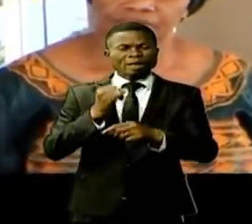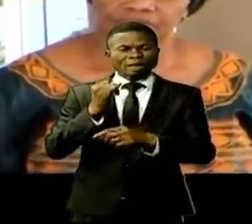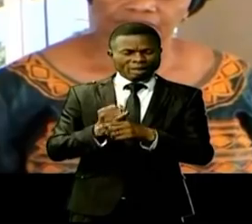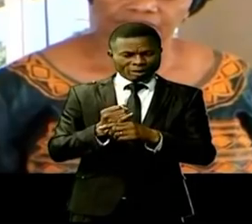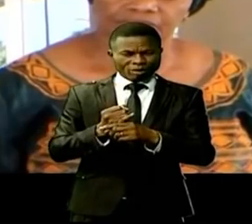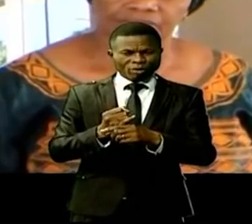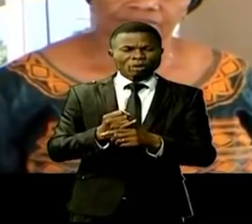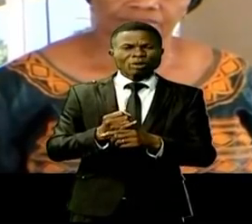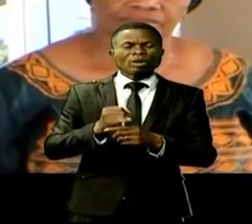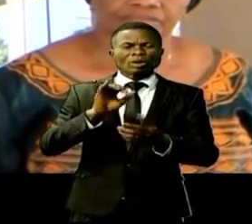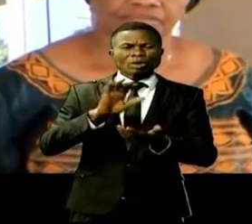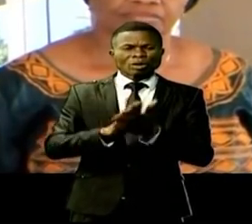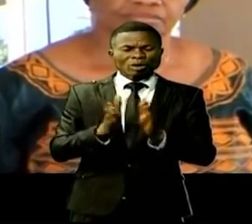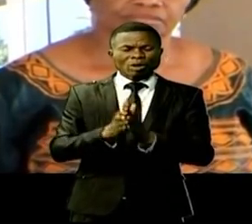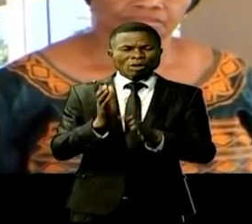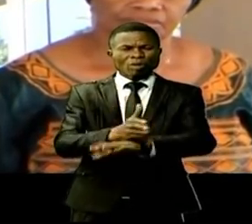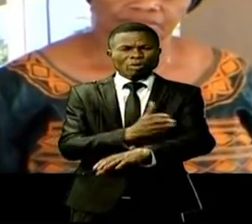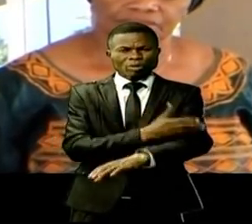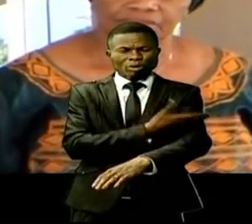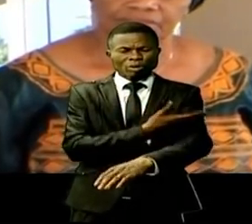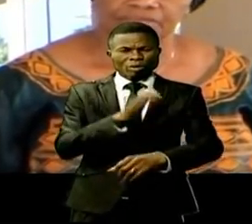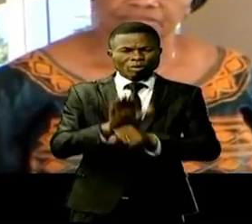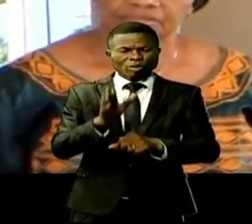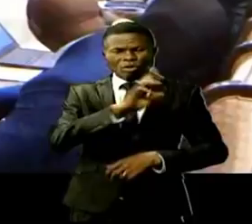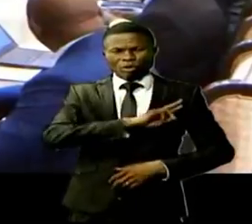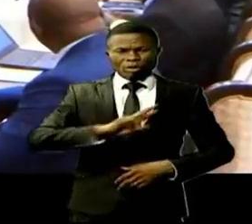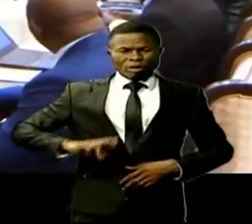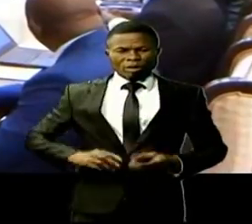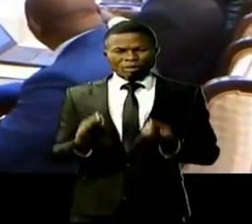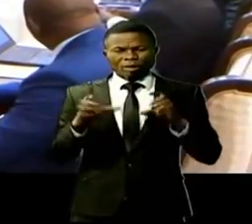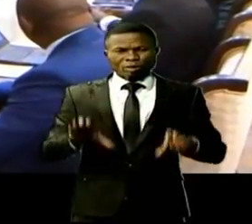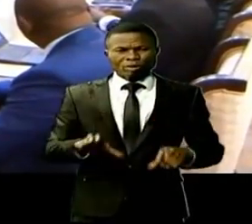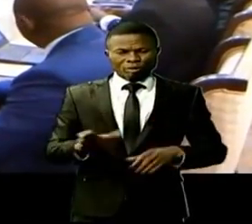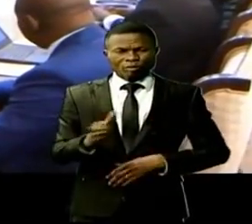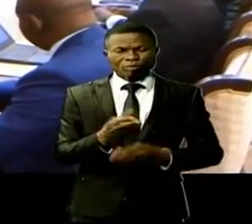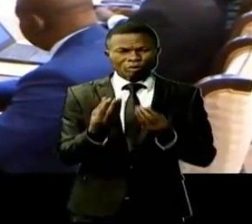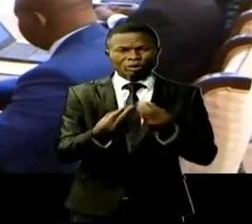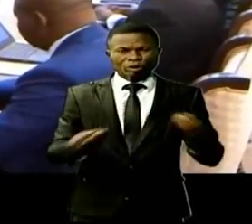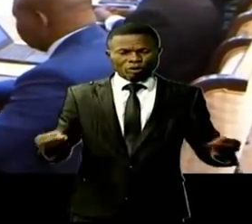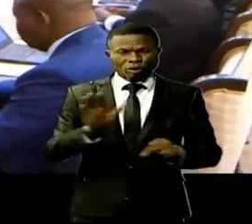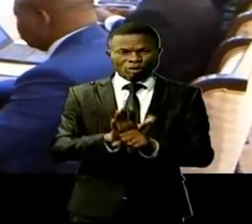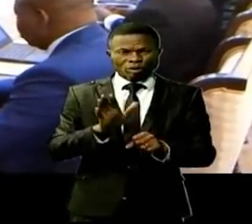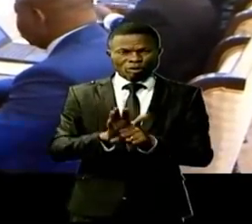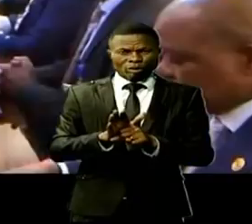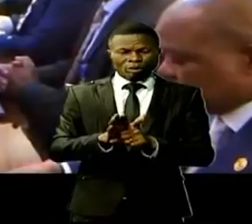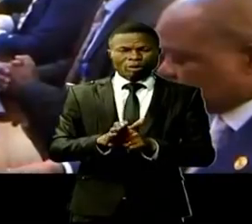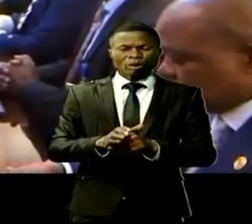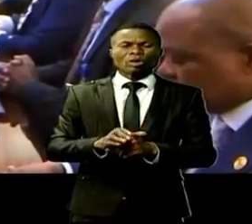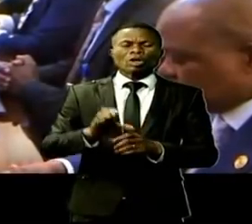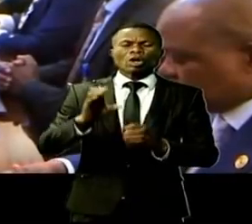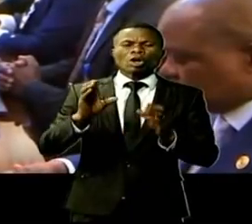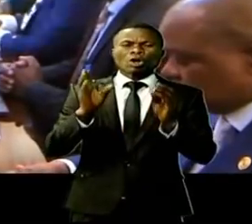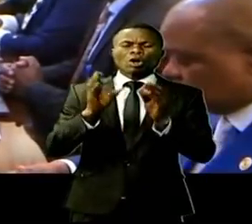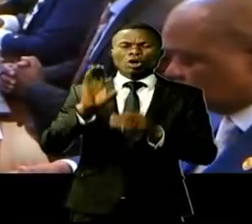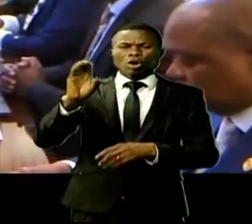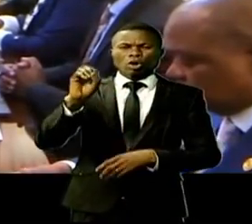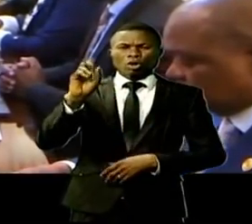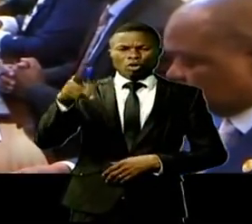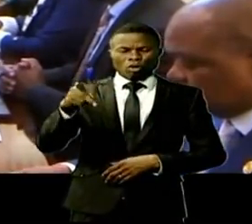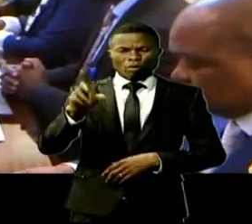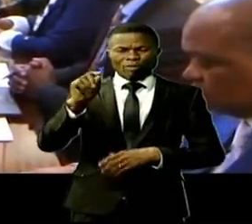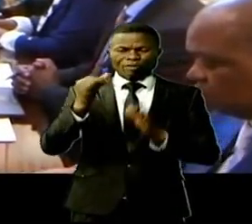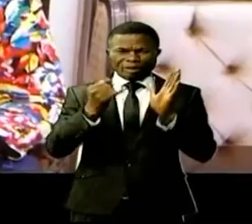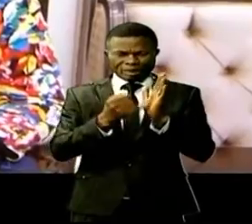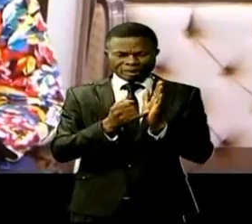puisse couler à flot en République démocratique du Congo. Des résolutions de l'après-COP26 de Glasgow